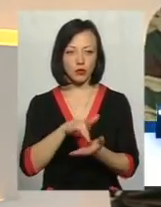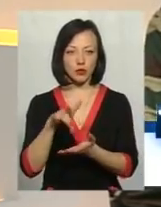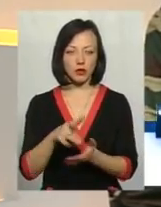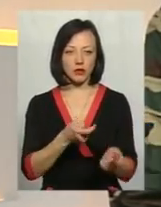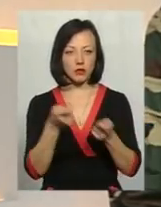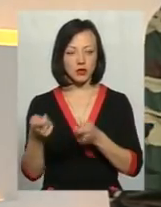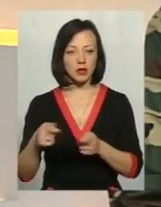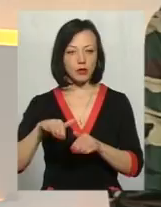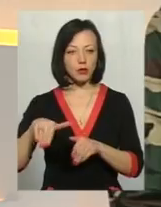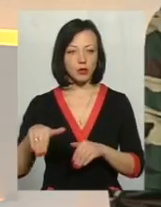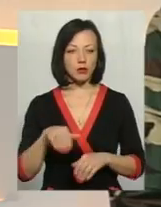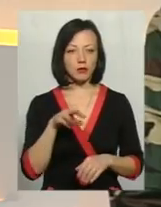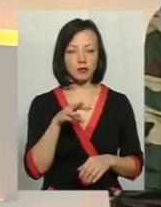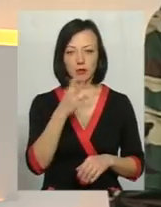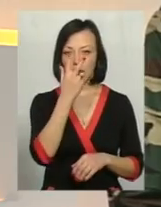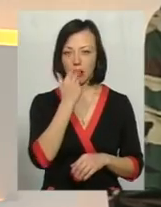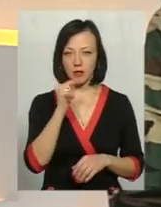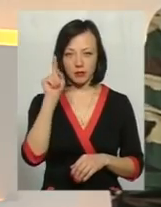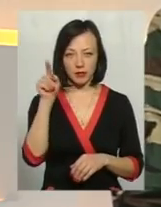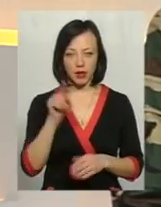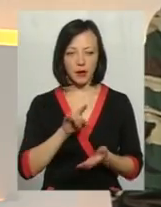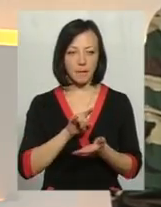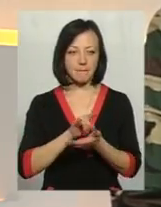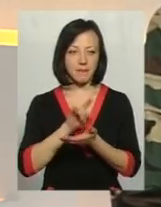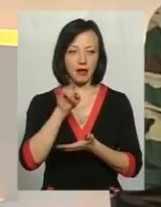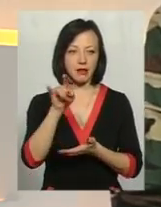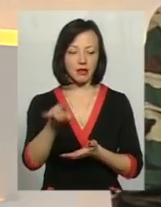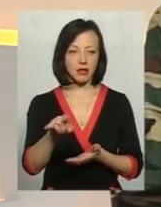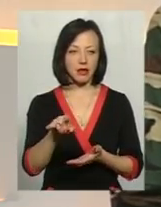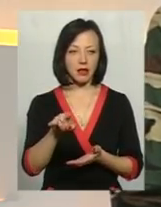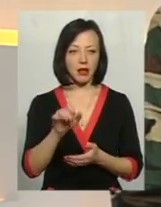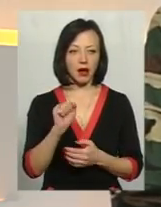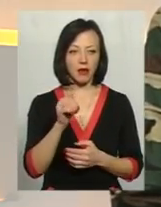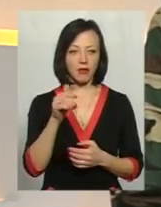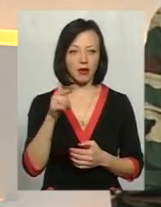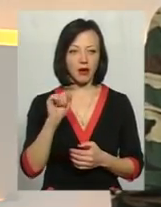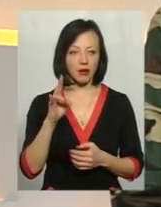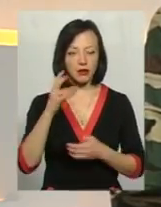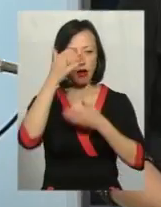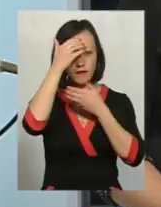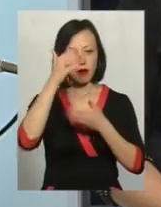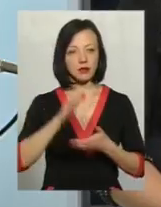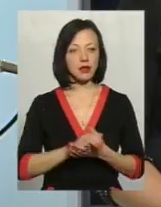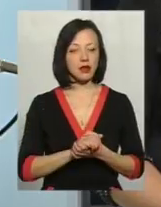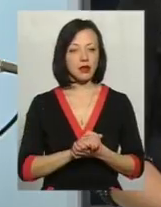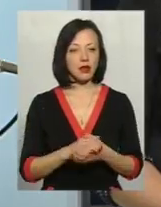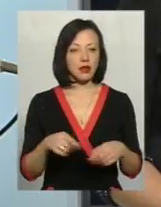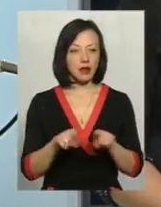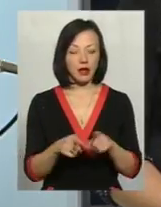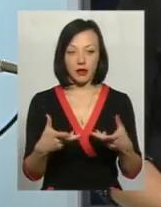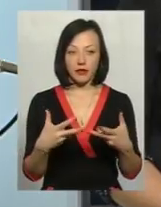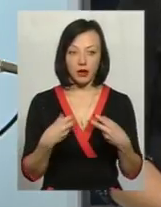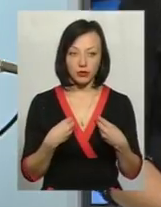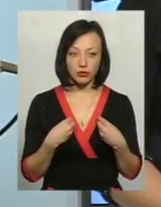Мари, акліматизація, і вже коли прилетіли в Афганістан, таке враження. Перед цим, як ми